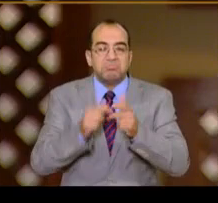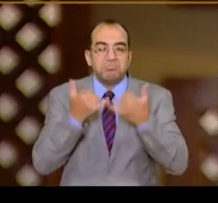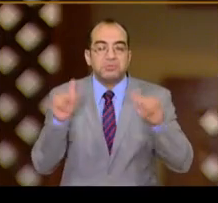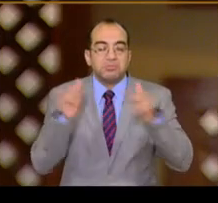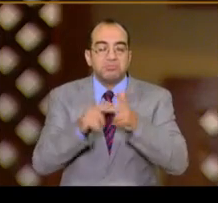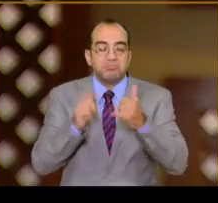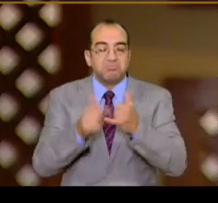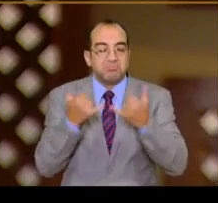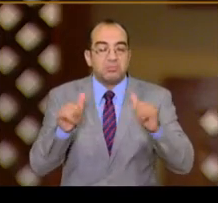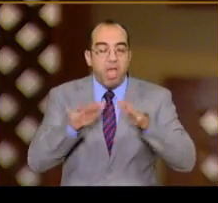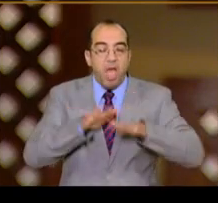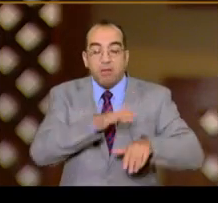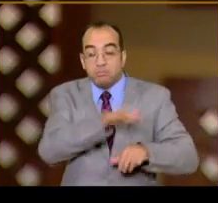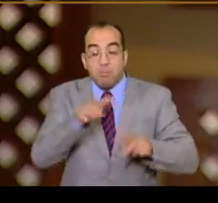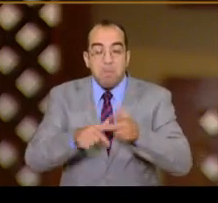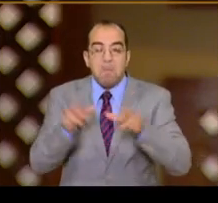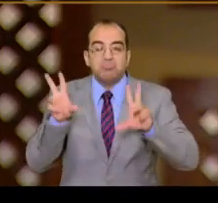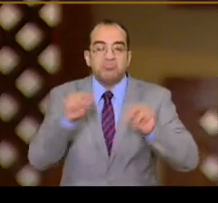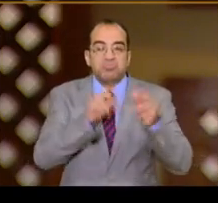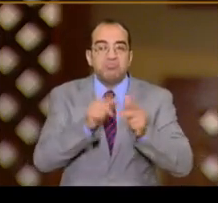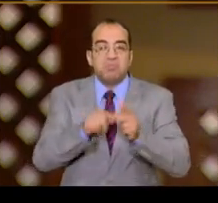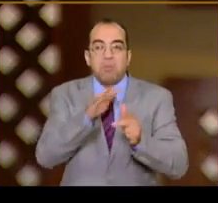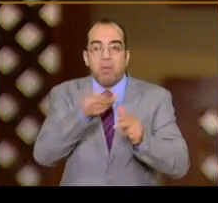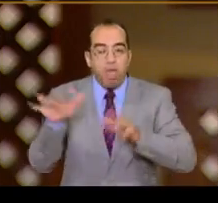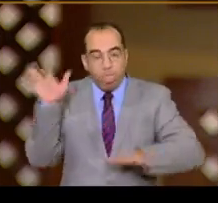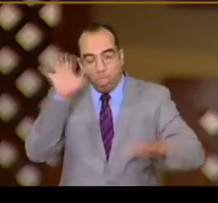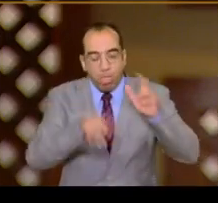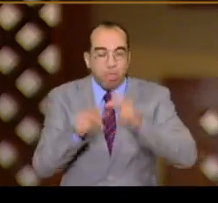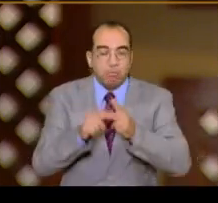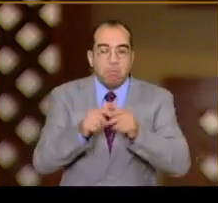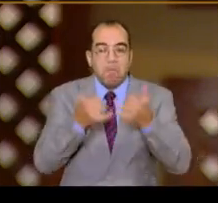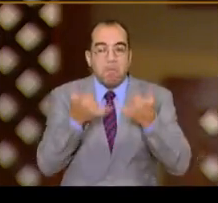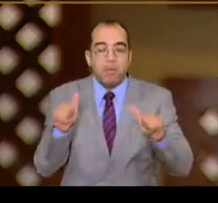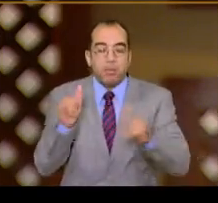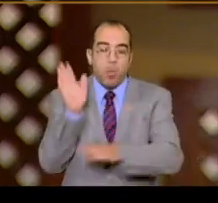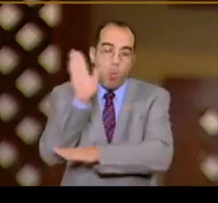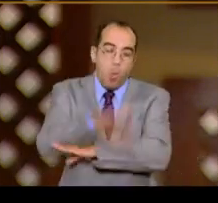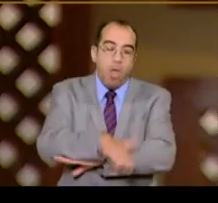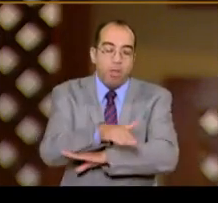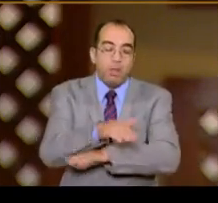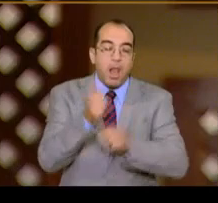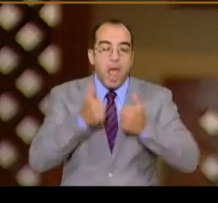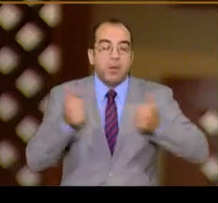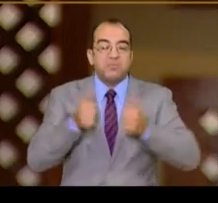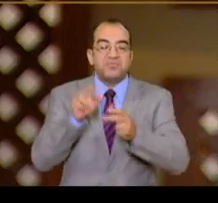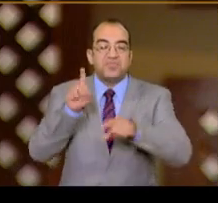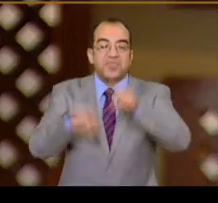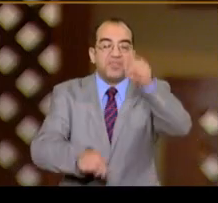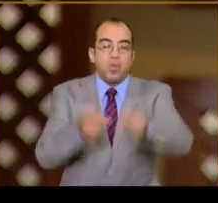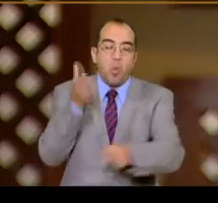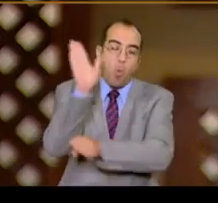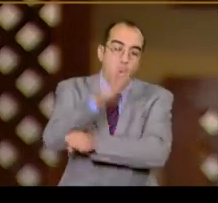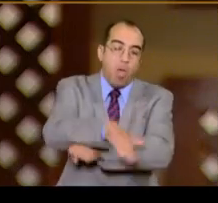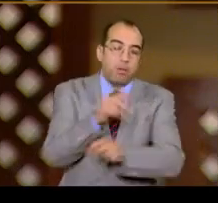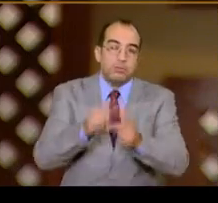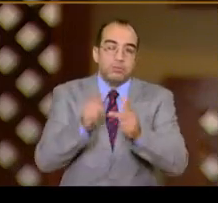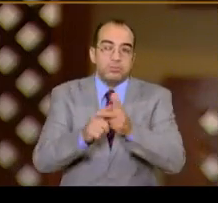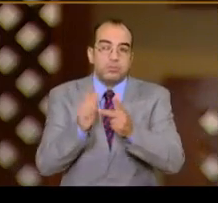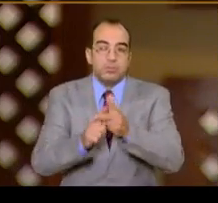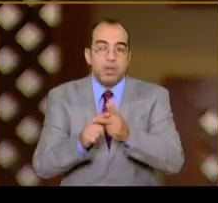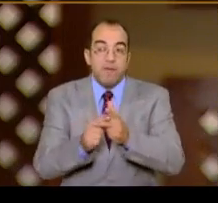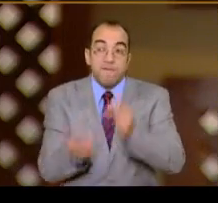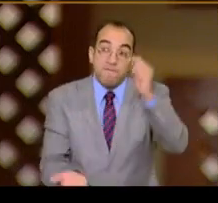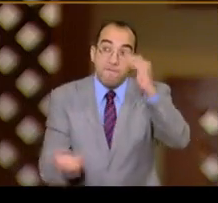الدنيا غرتها والدنيا غرقتها ودي طبيعه الدنيا اذا حلت